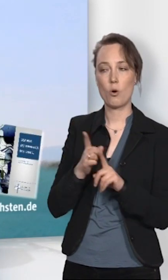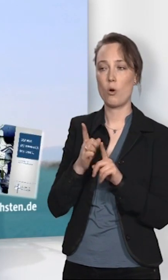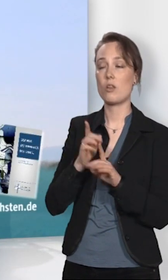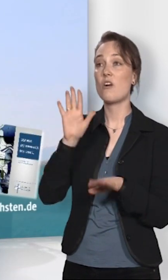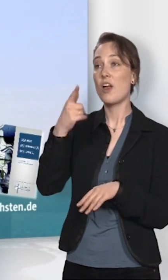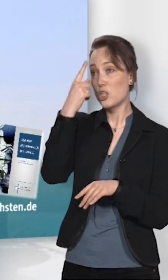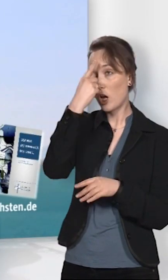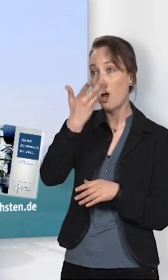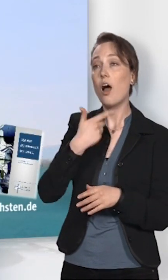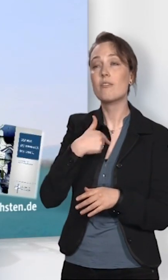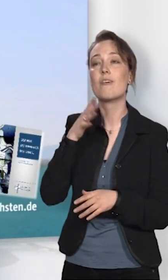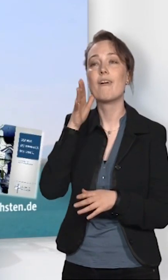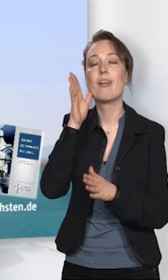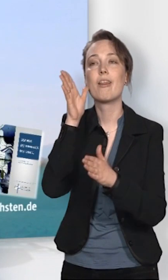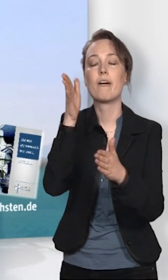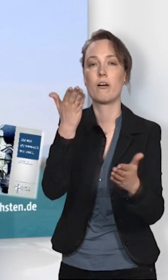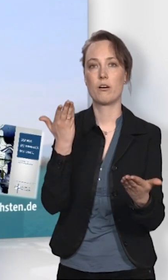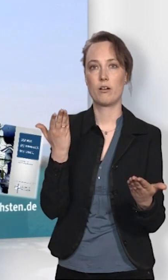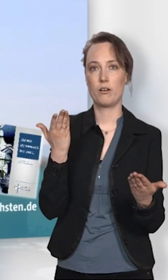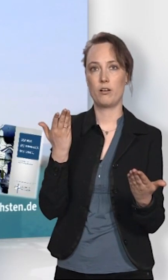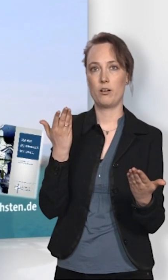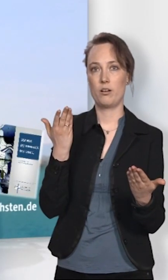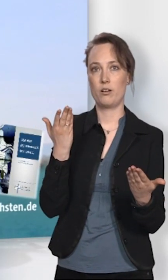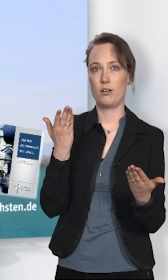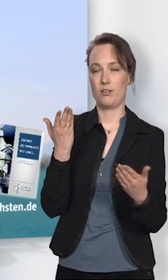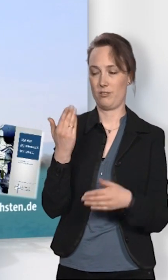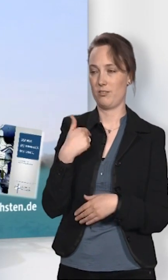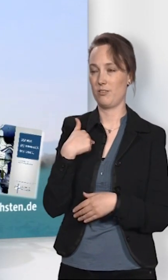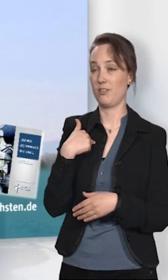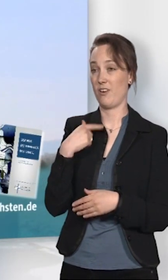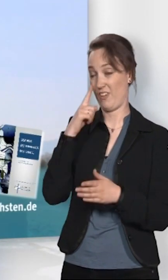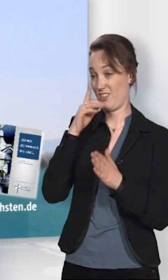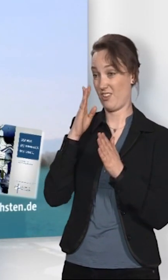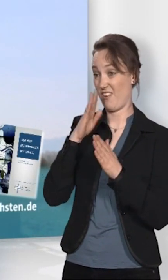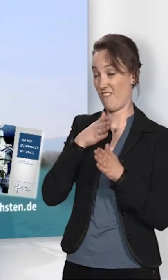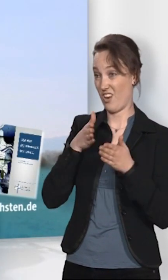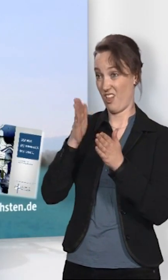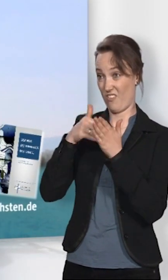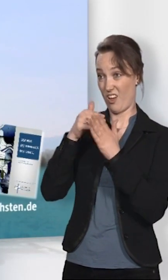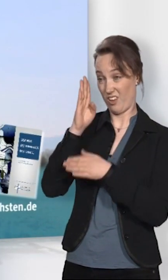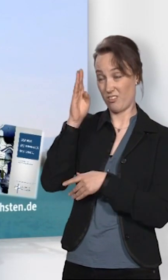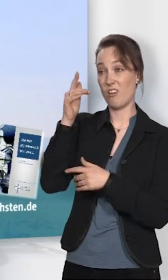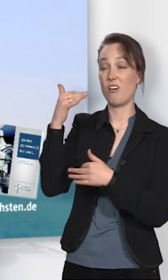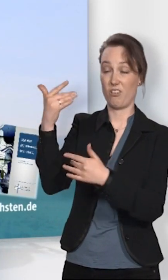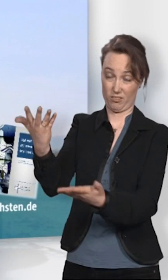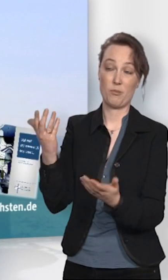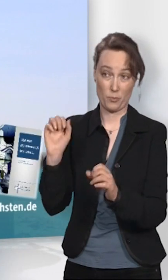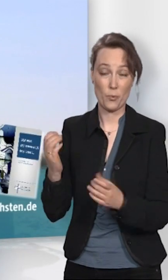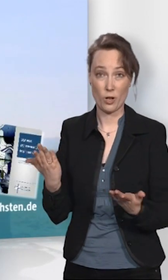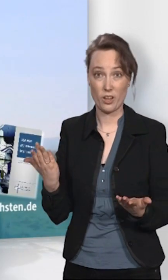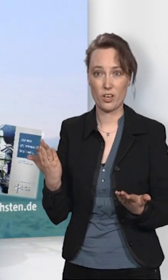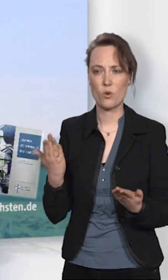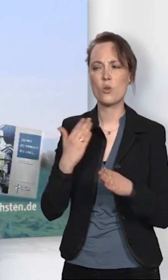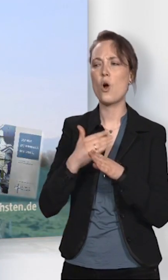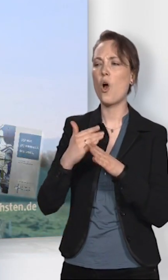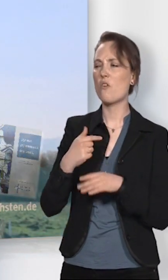Ratschläge gehört habe. Ich war auf dem besten Weg, so sagt man. Und oft habe ich natürlich auch bei anderen neidisch gesehen,